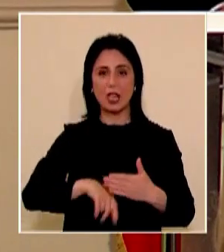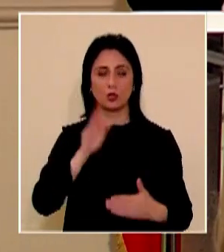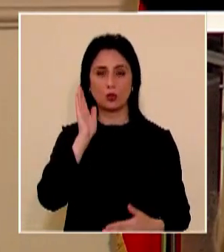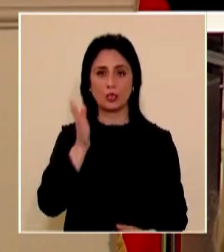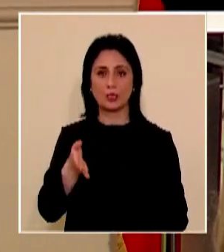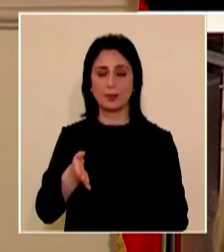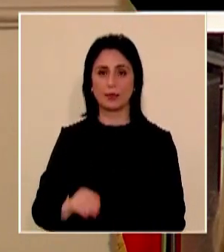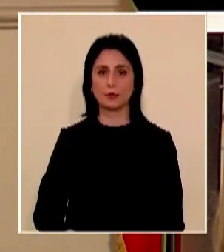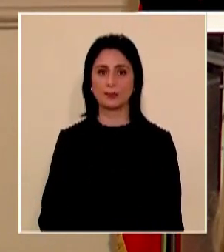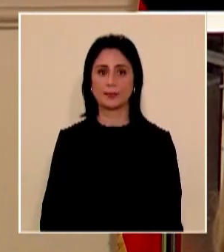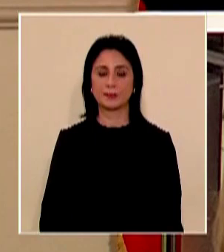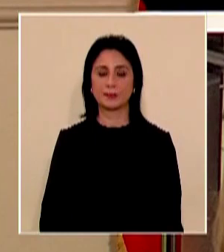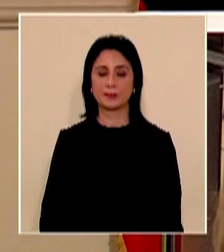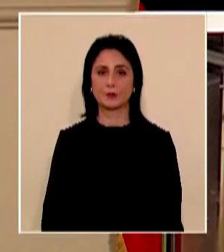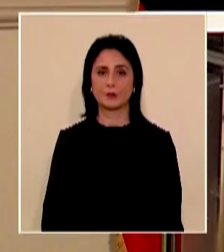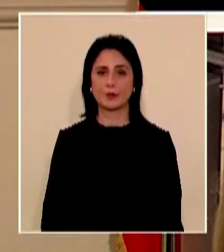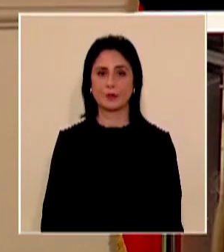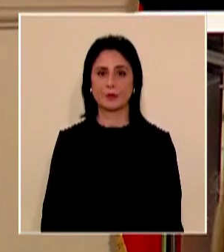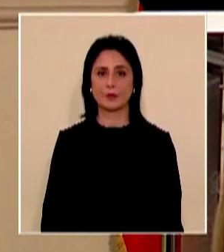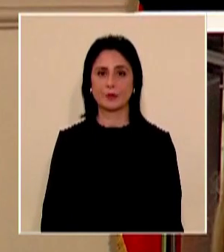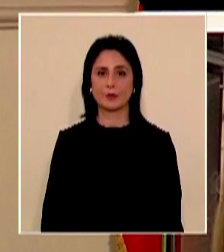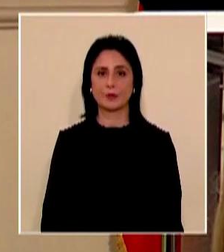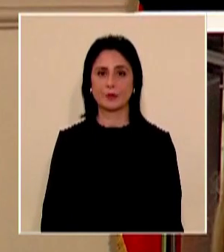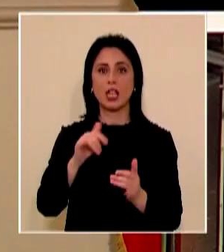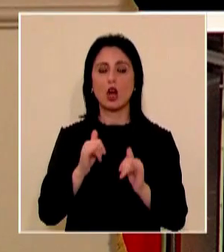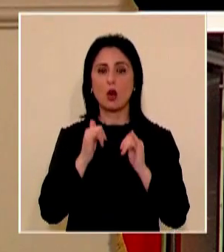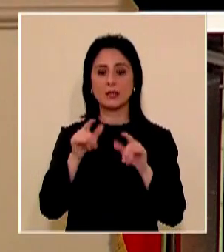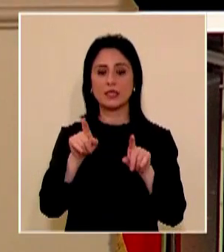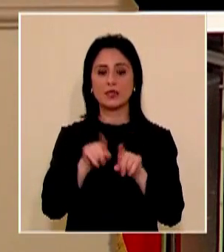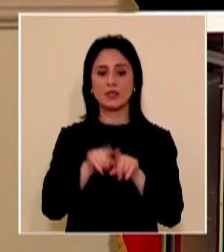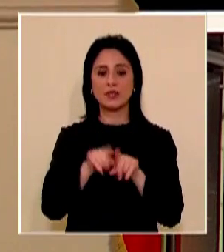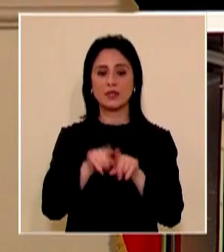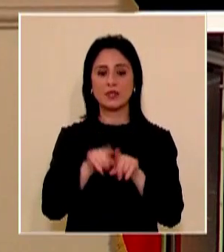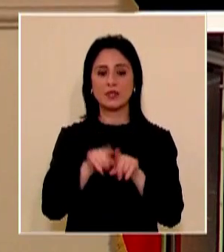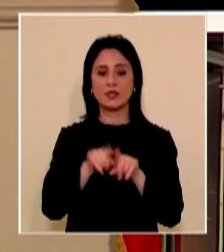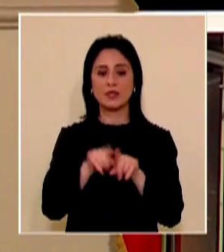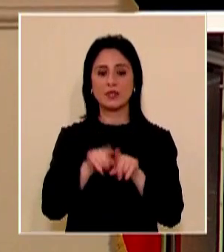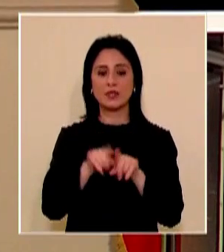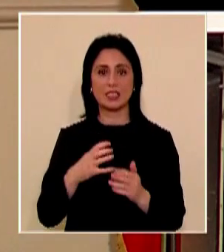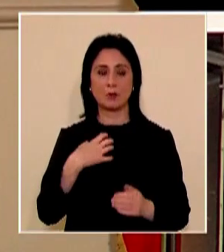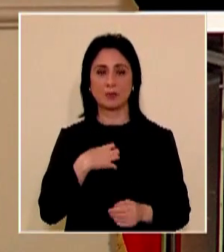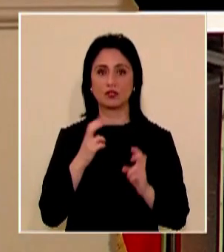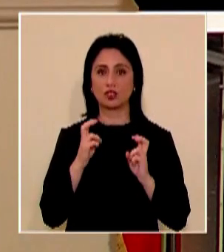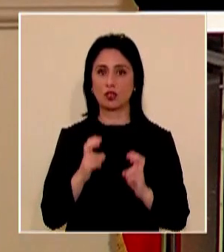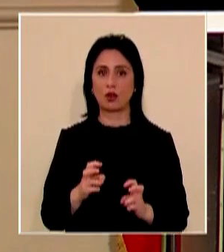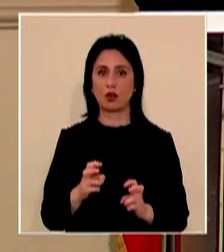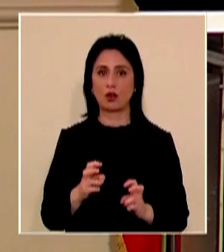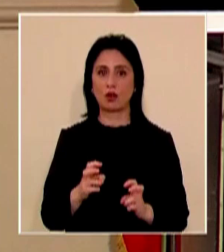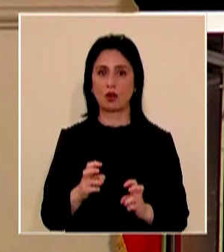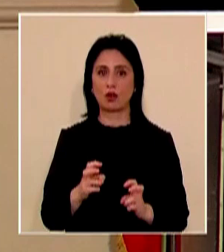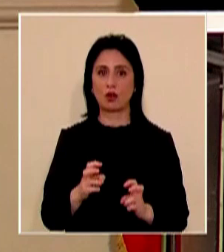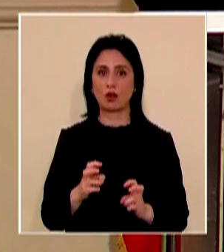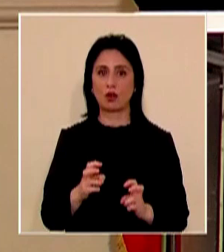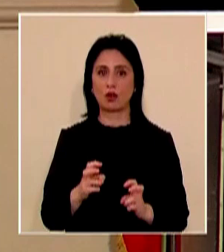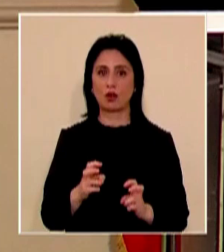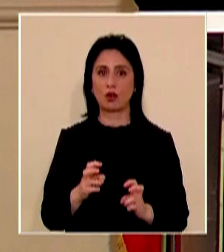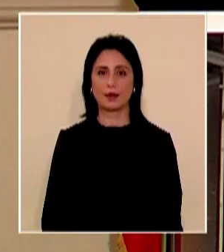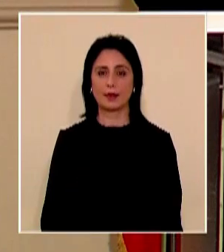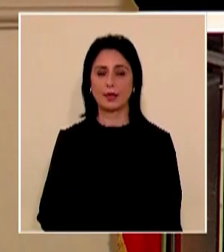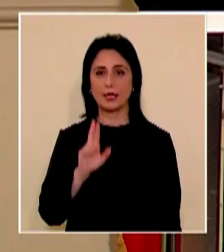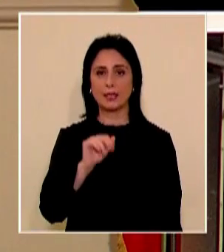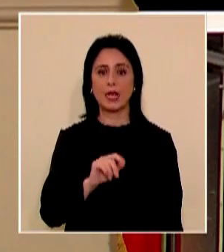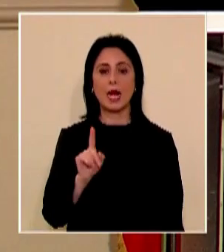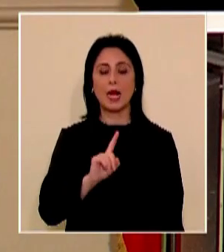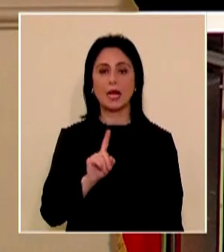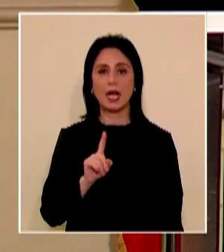co oczywiście jest najważniejszym zadaniem państwa aspirującego, ale co powinna akcentować